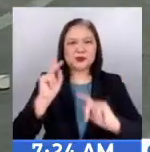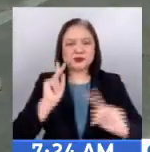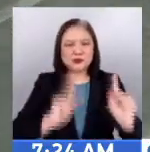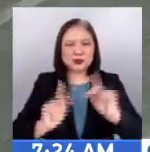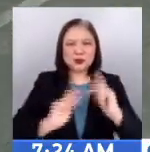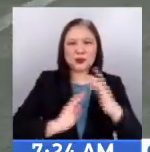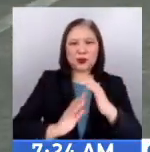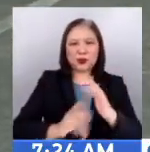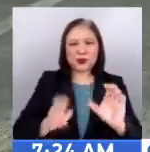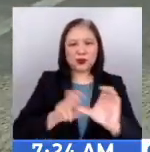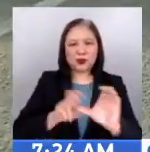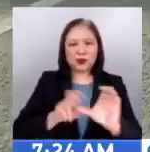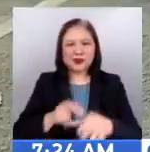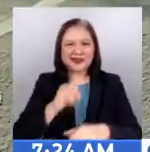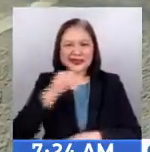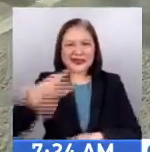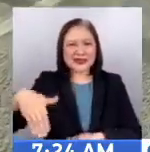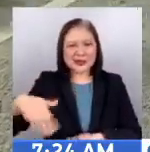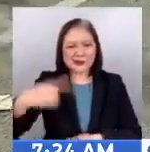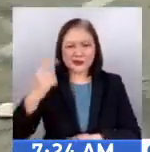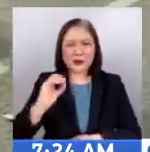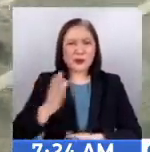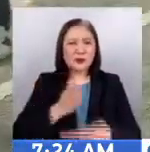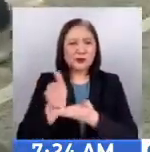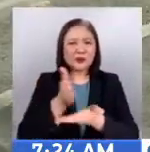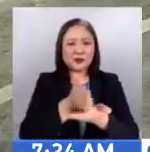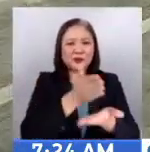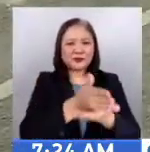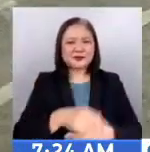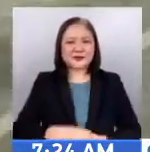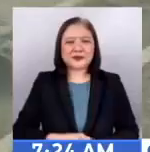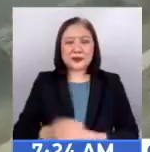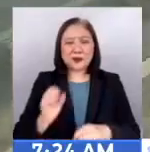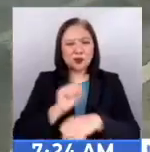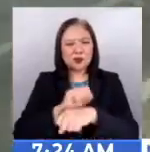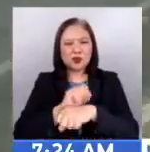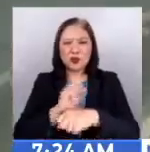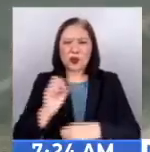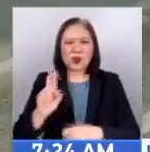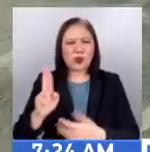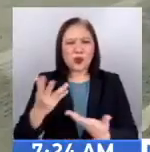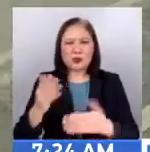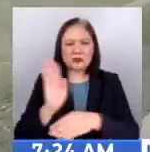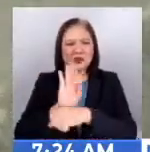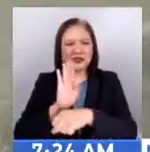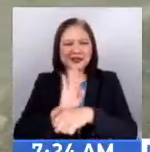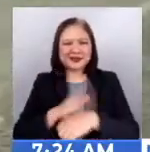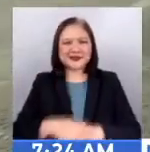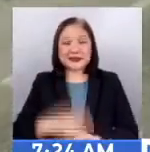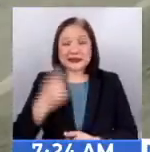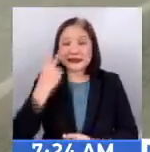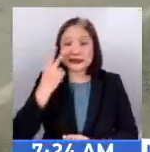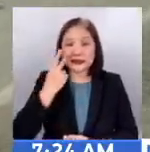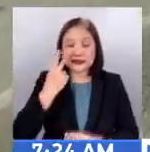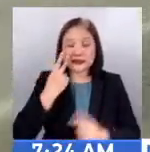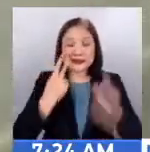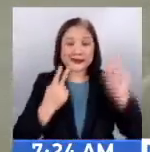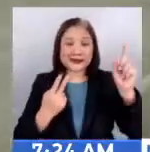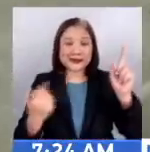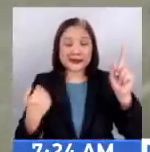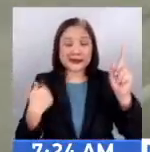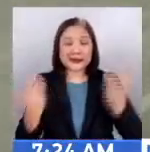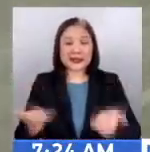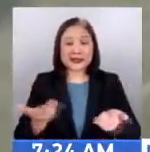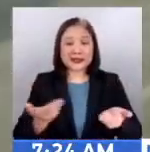sila malate sa kanilang mga pupuntahan, no? Patrabaho man o negosyo nila, no? Nakikita natin ngayon dito sa may area pa rin ng